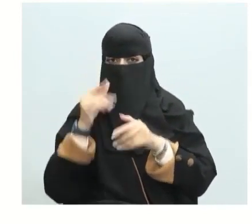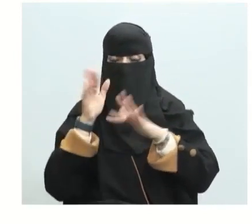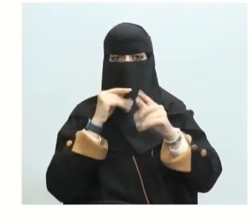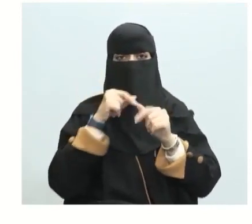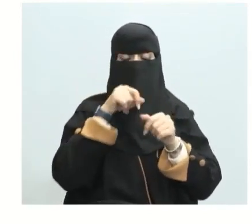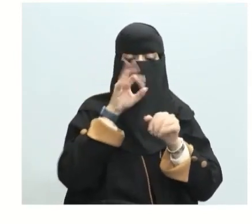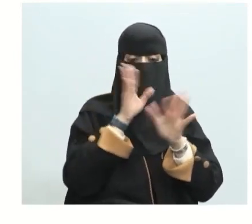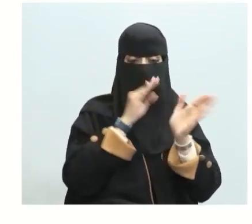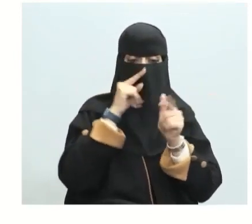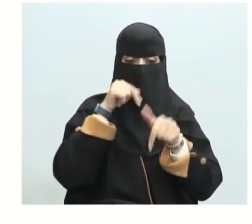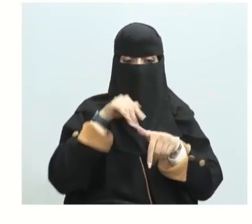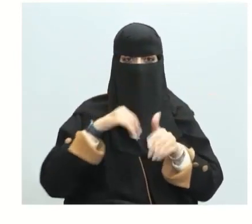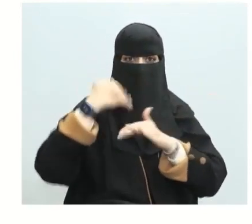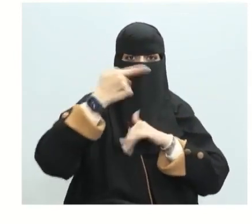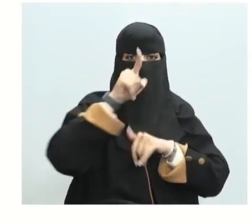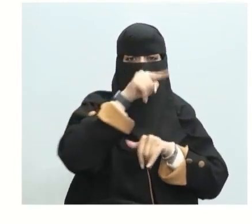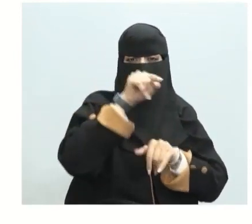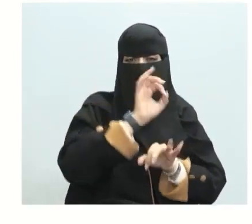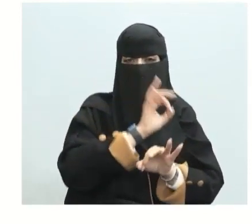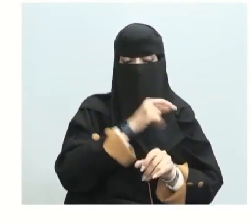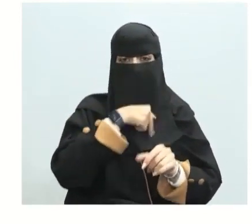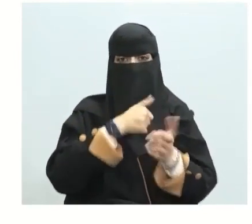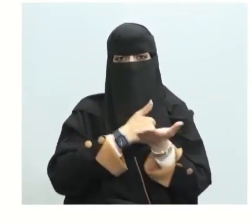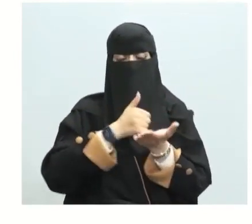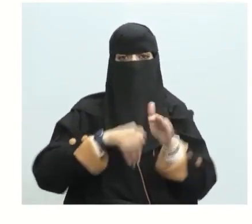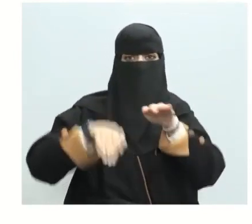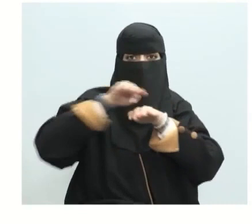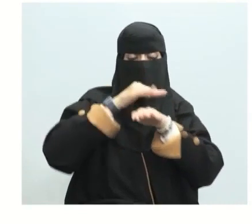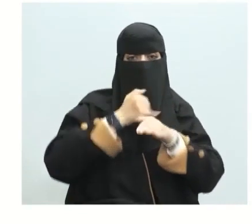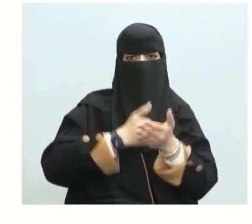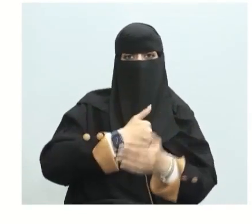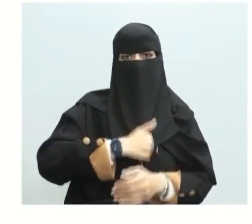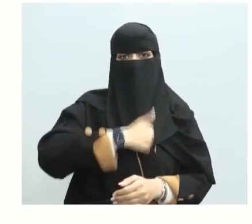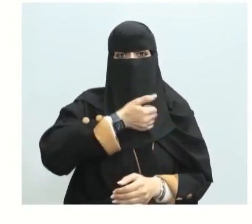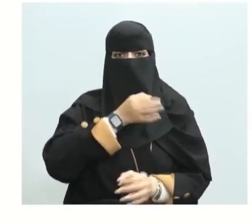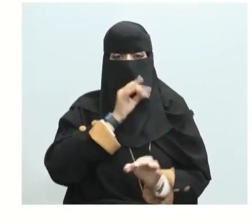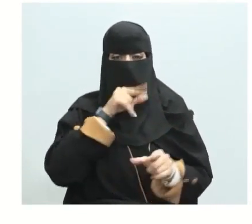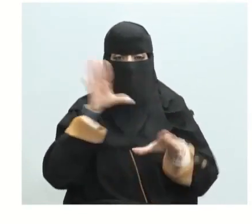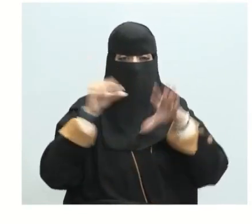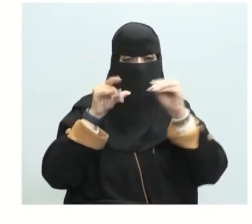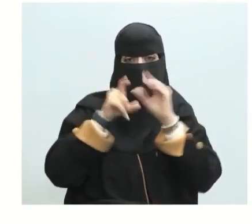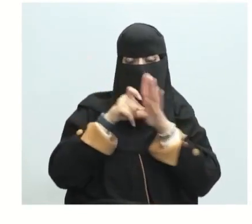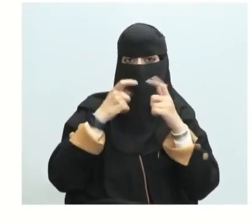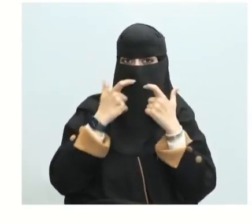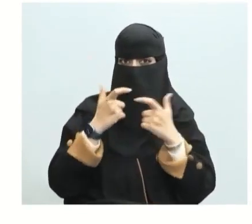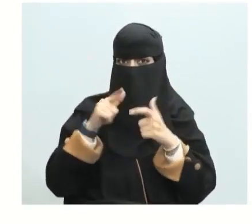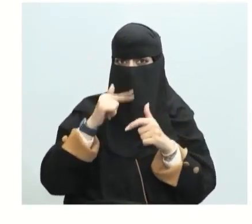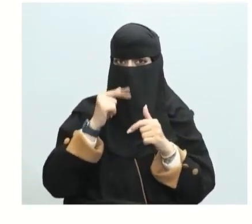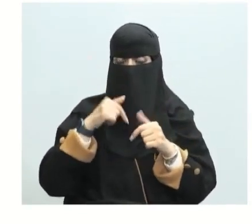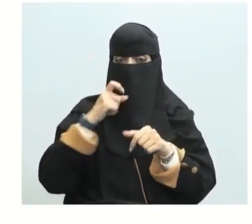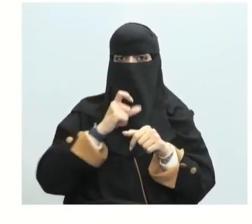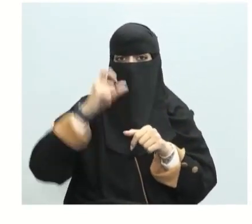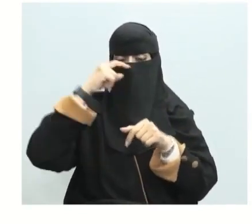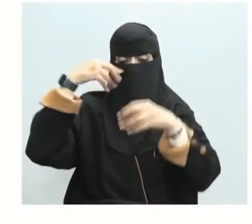وارقام ايضا نتائج السيئه على المستوى الاخلاقي والاجتماعي ستذكر بعض القصص وتحذير الاسلام من ضياع الوقت